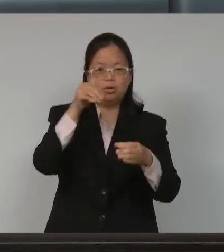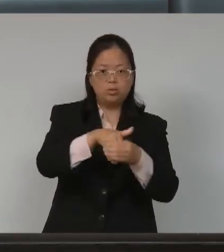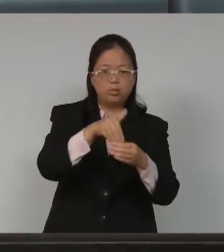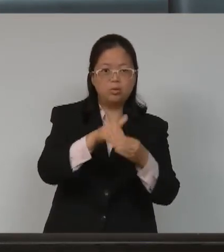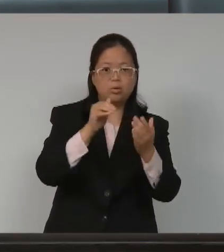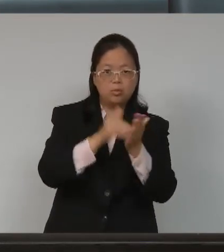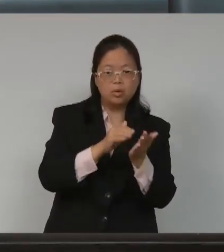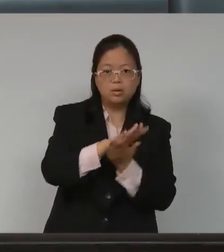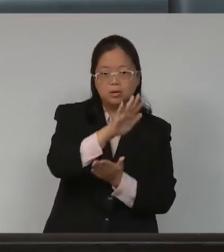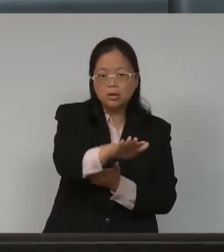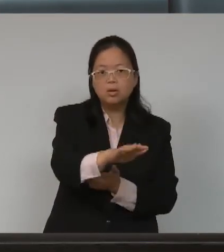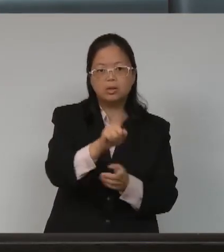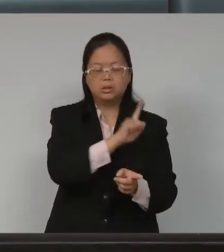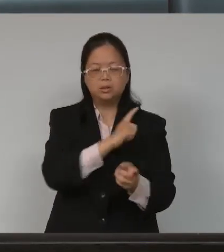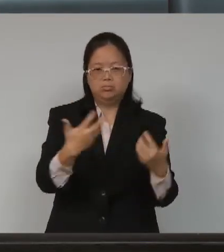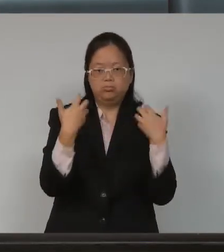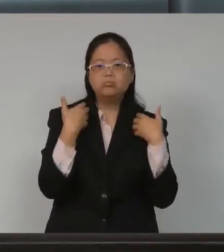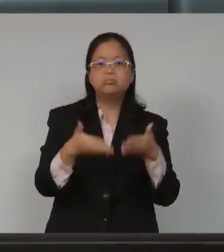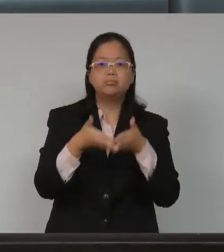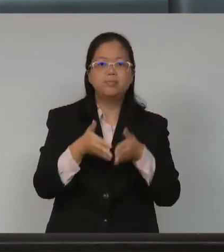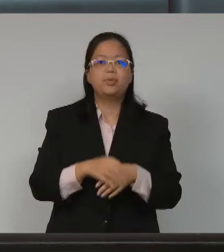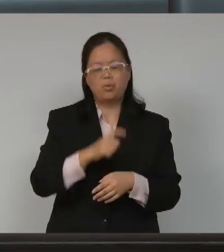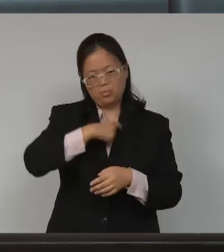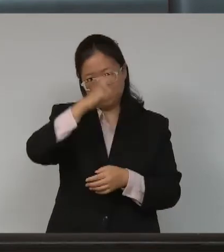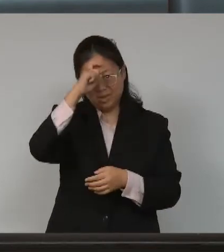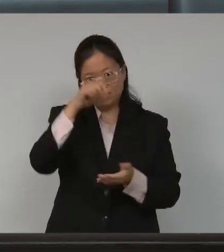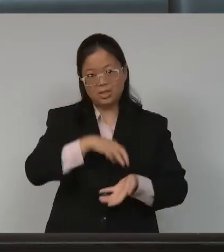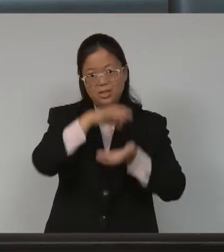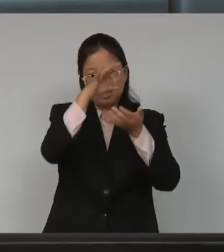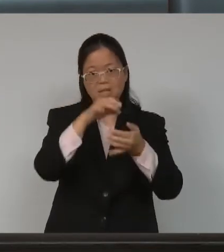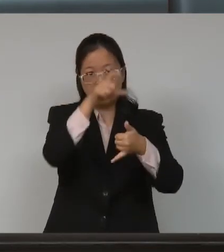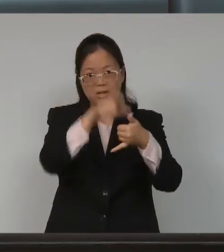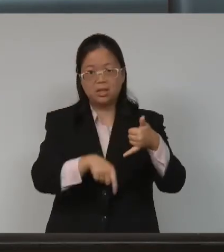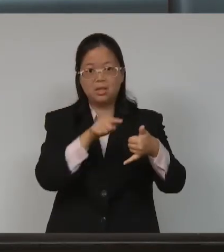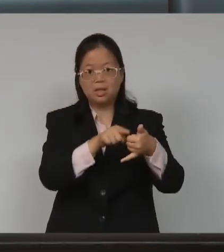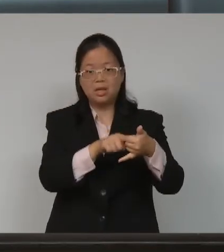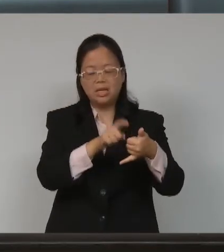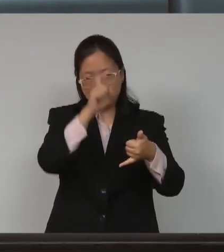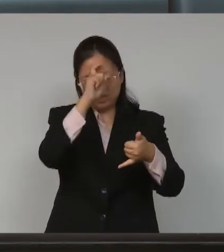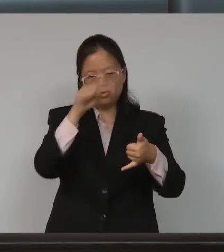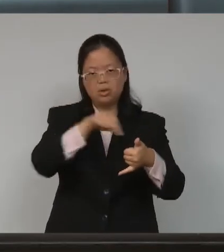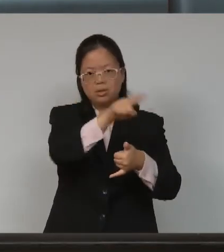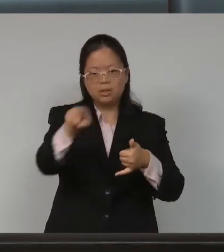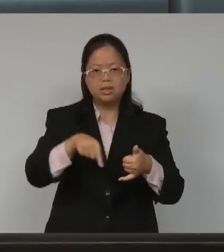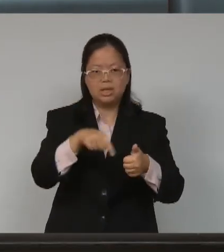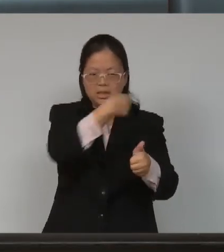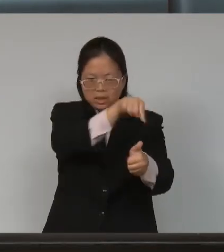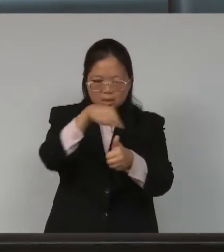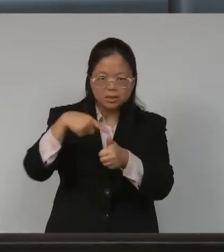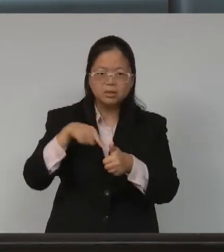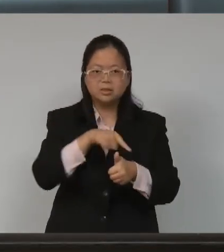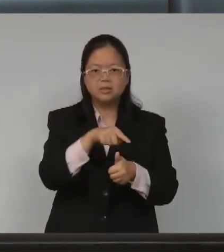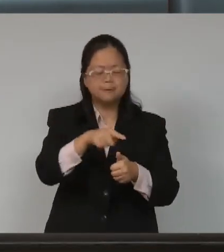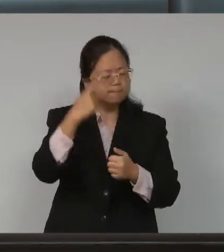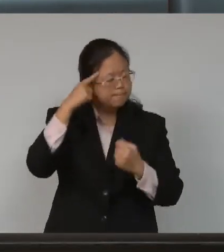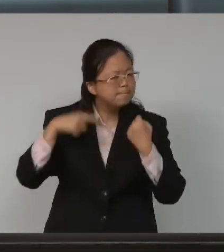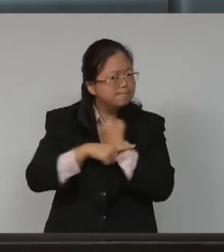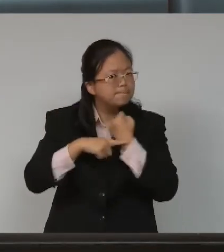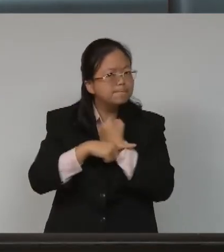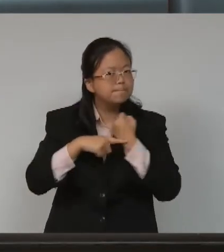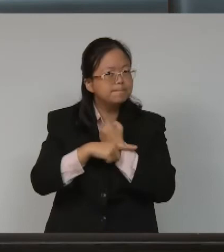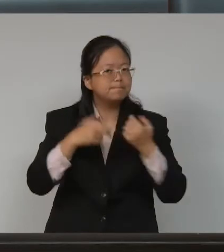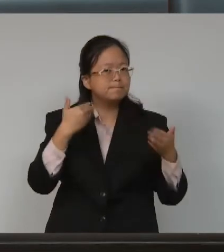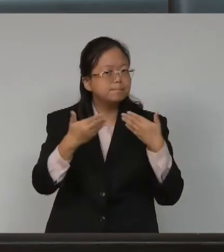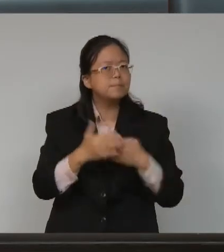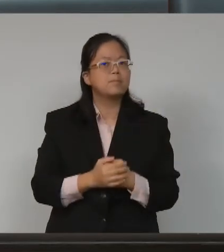提案人今天就会希望，我们就会希望提案人是用一个比较引导大家去做政策讨论、思辨，去好好的去讨